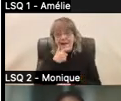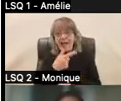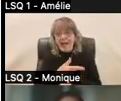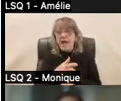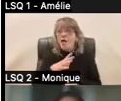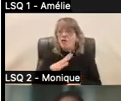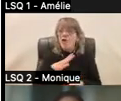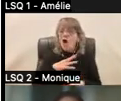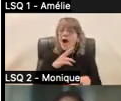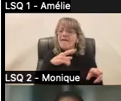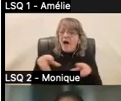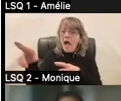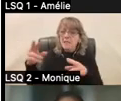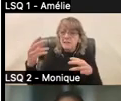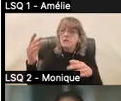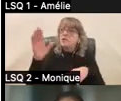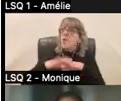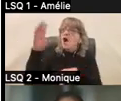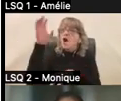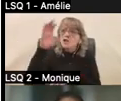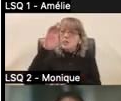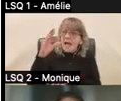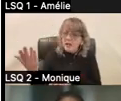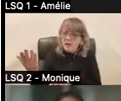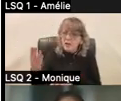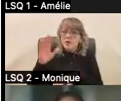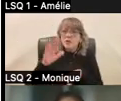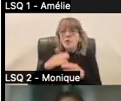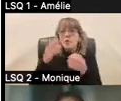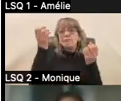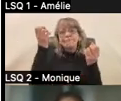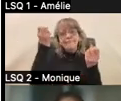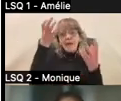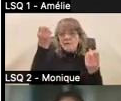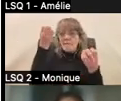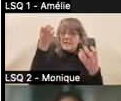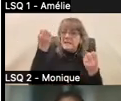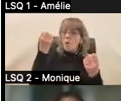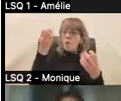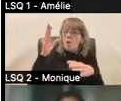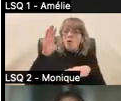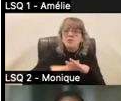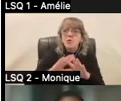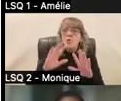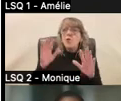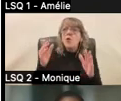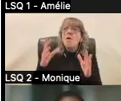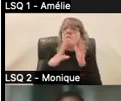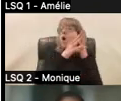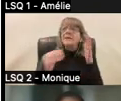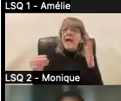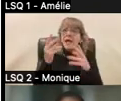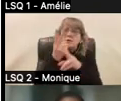un référentiel de recherche fondé sur des données probantes, des informations sur les principaux modèles de